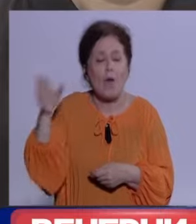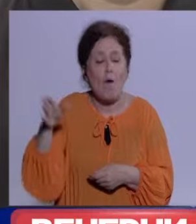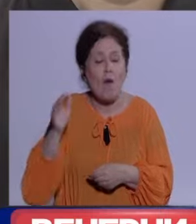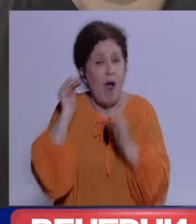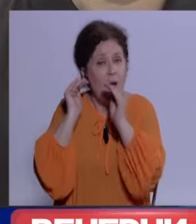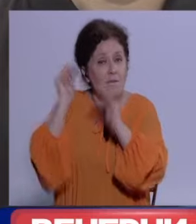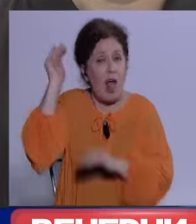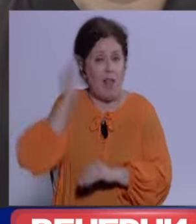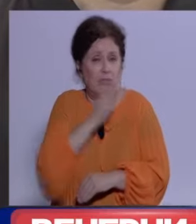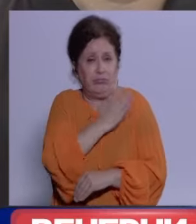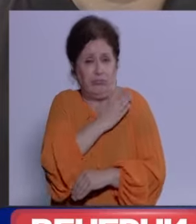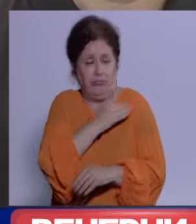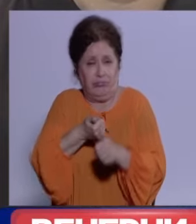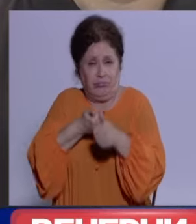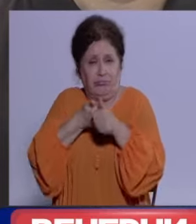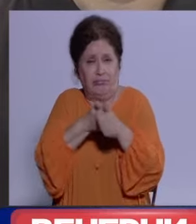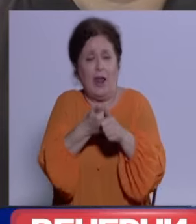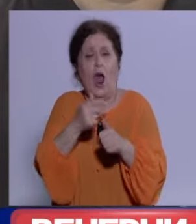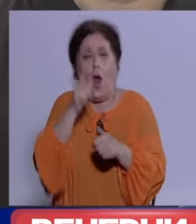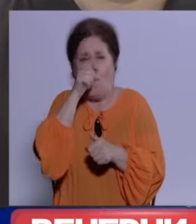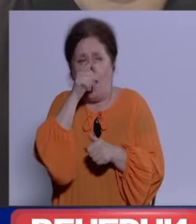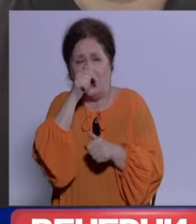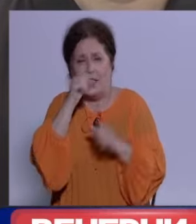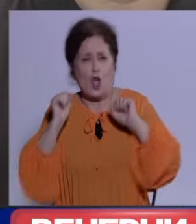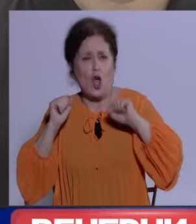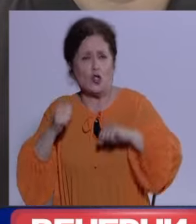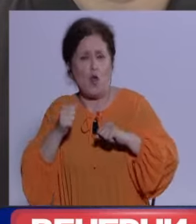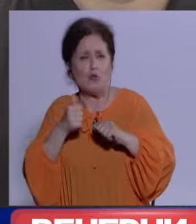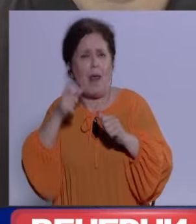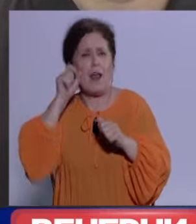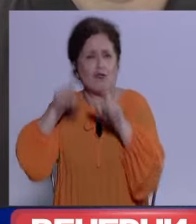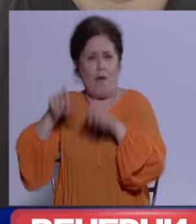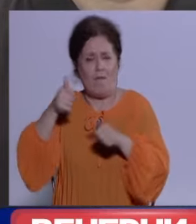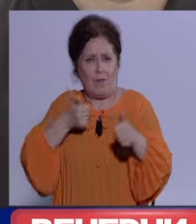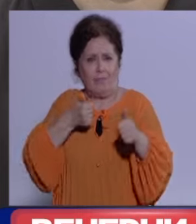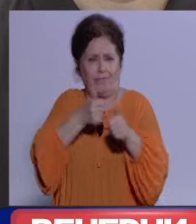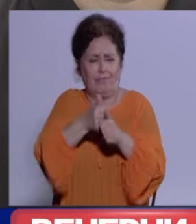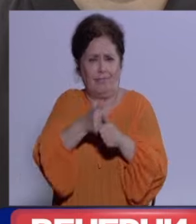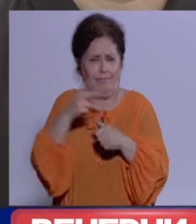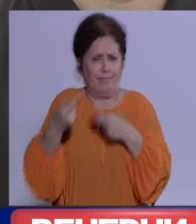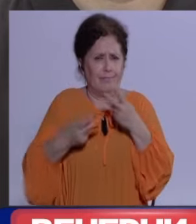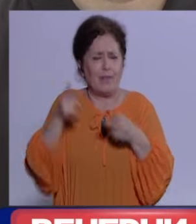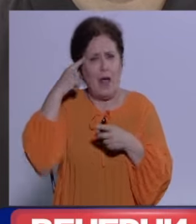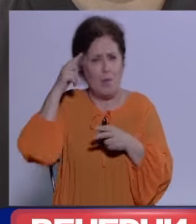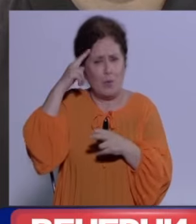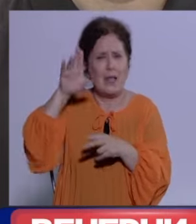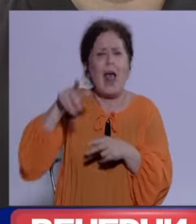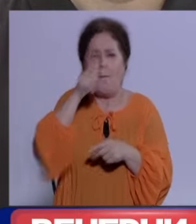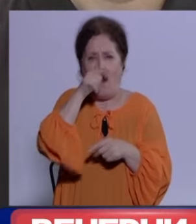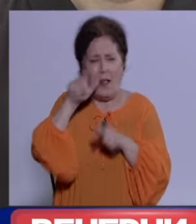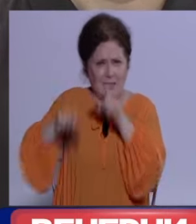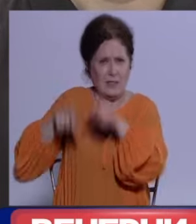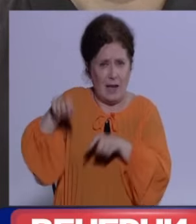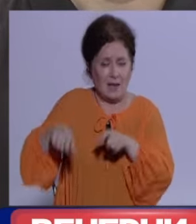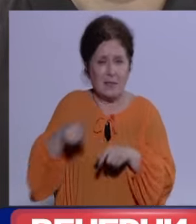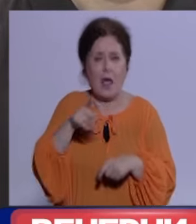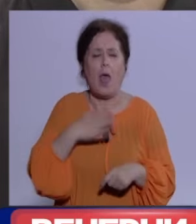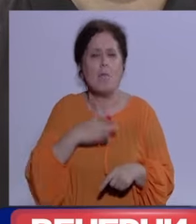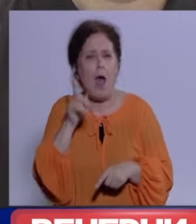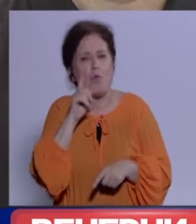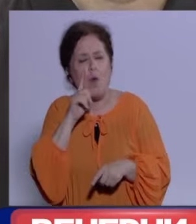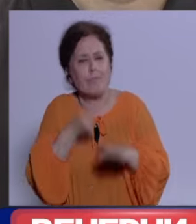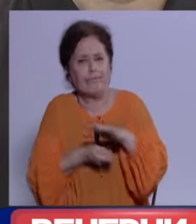владени функционери во придружба на полициски службеници кои што се идентификуваат таму со како полицајци има обиди